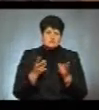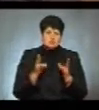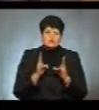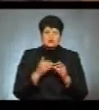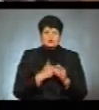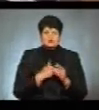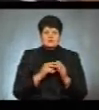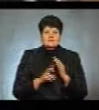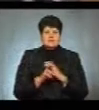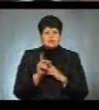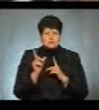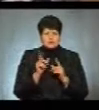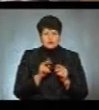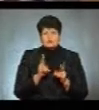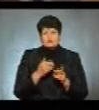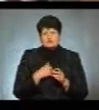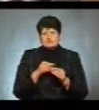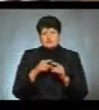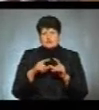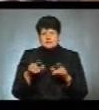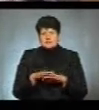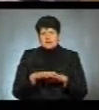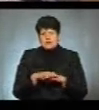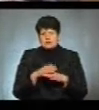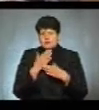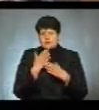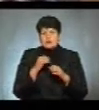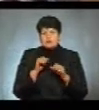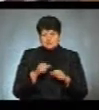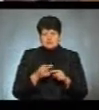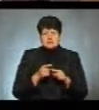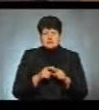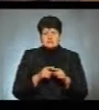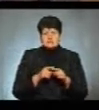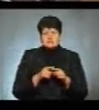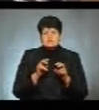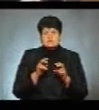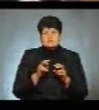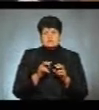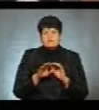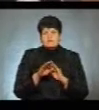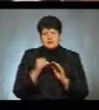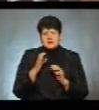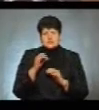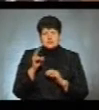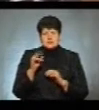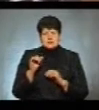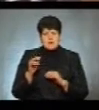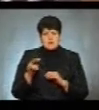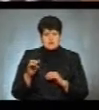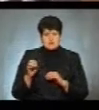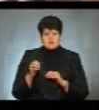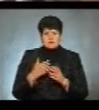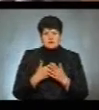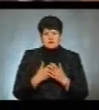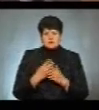хоче до церкви поїхати, хтось хоче в магазин чи на ринок, а не має можливості в таке звичайне таксі сісти, викликає соціальне.